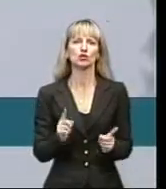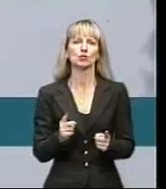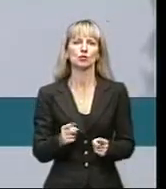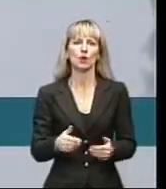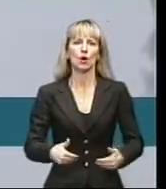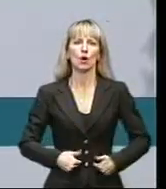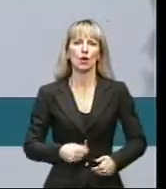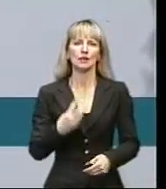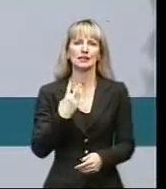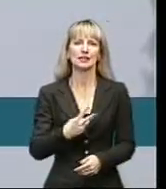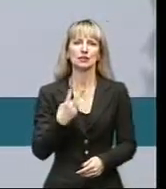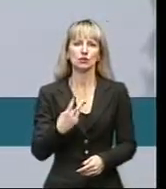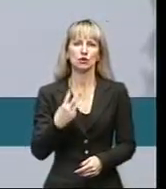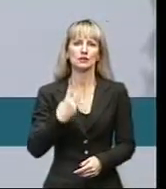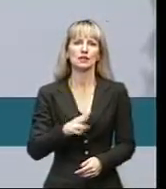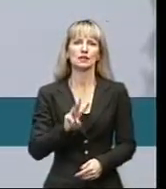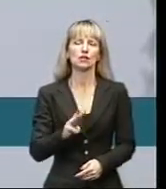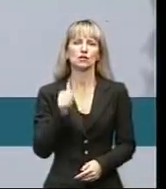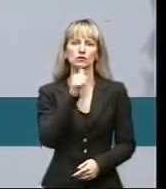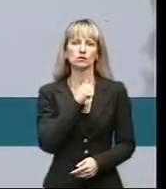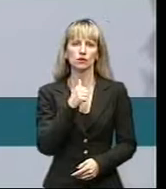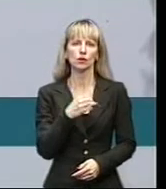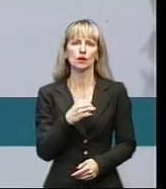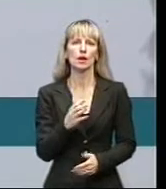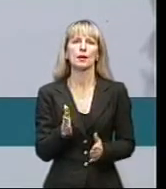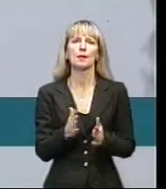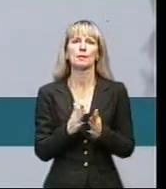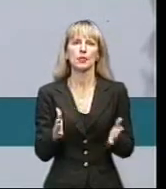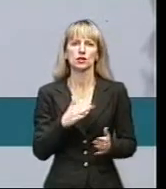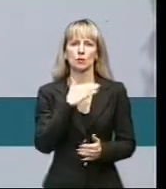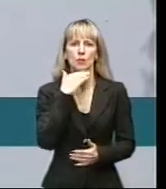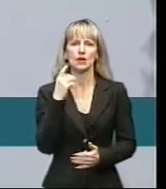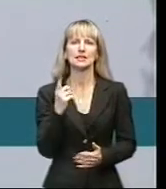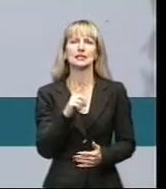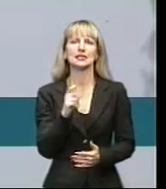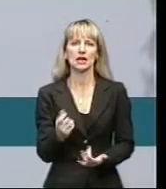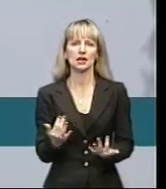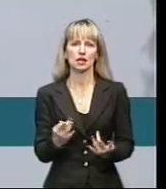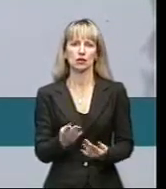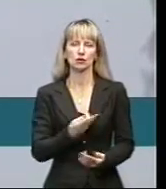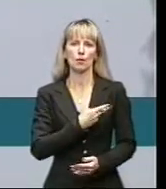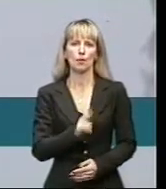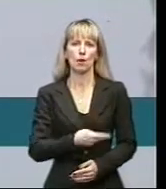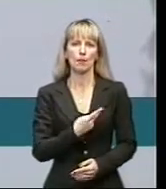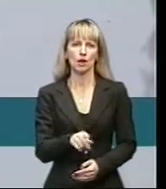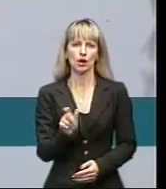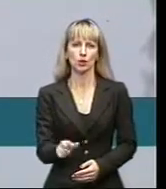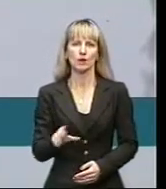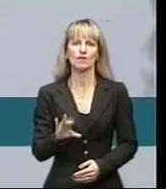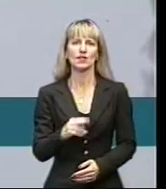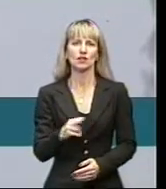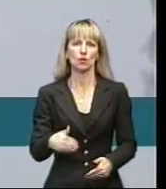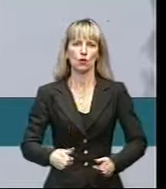Голод 32-33 років найбільш масовий за кількістю загиблих, померлих від